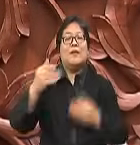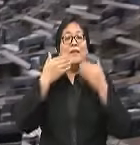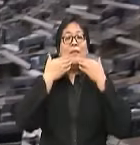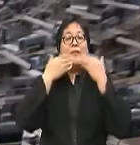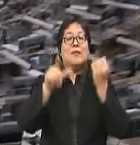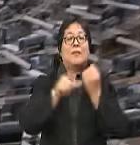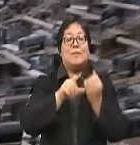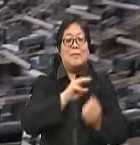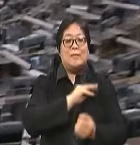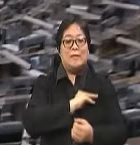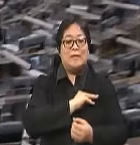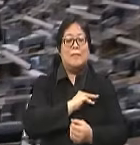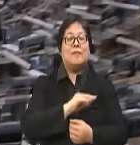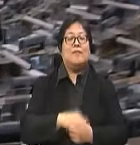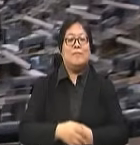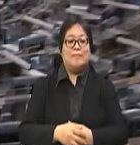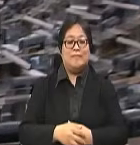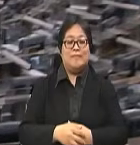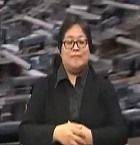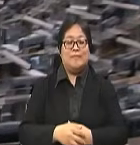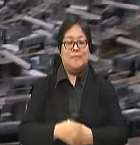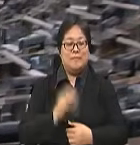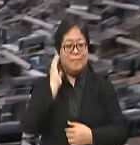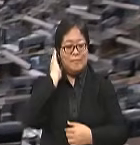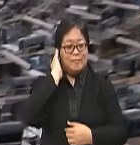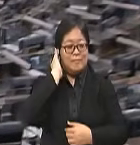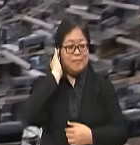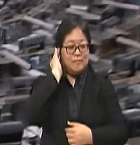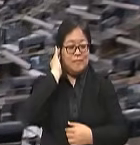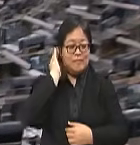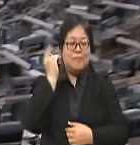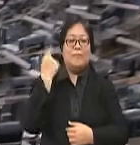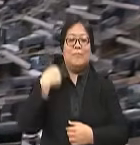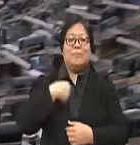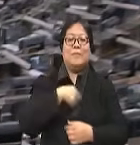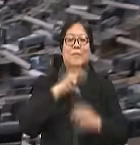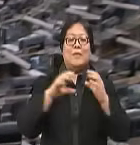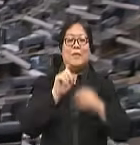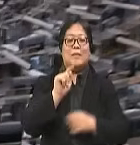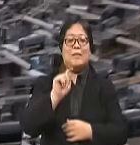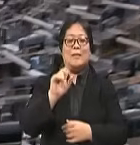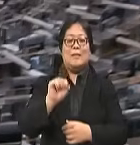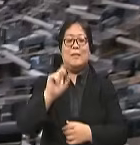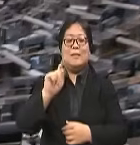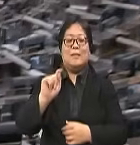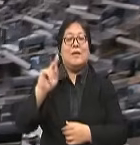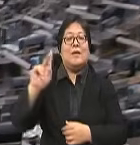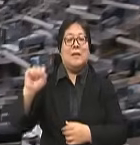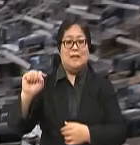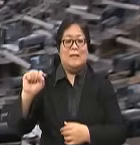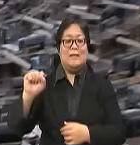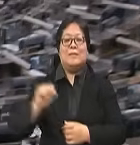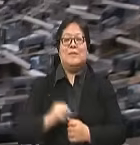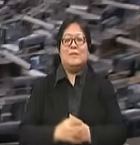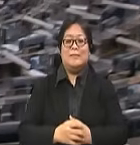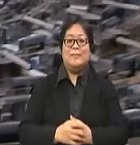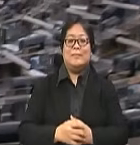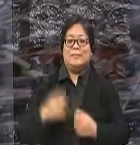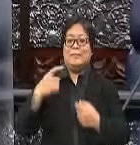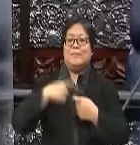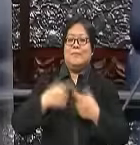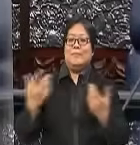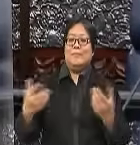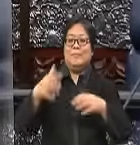timbangan striker yang menteri kalau tadi kita bercakap pasal TSB GGS yang